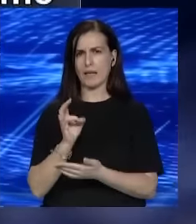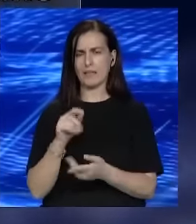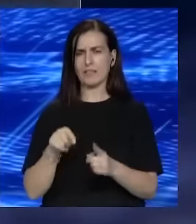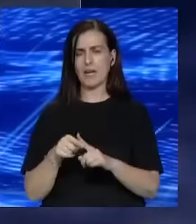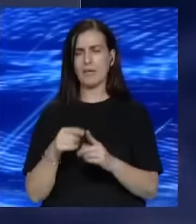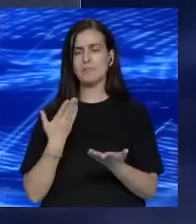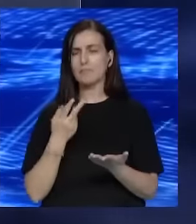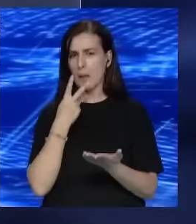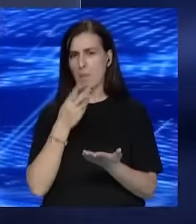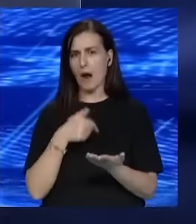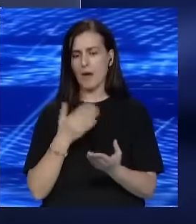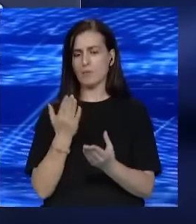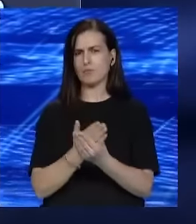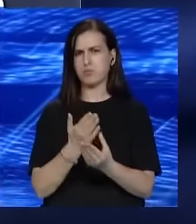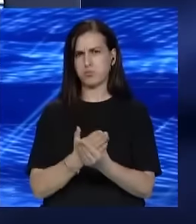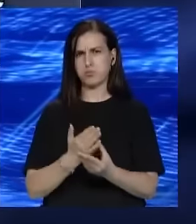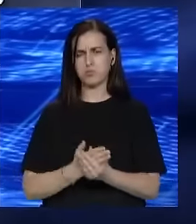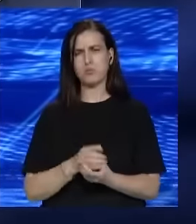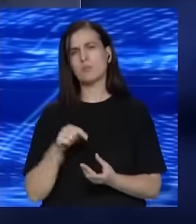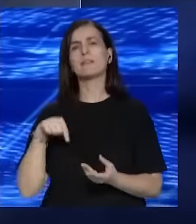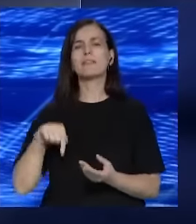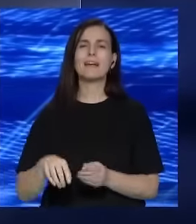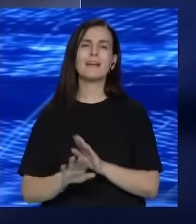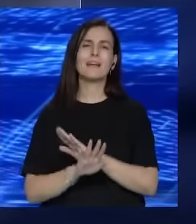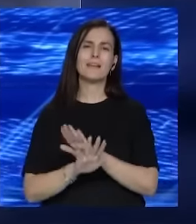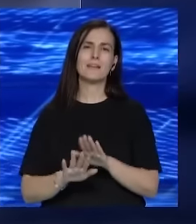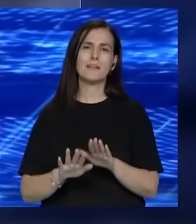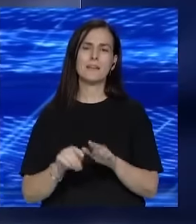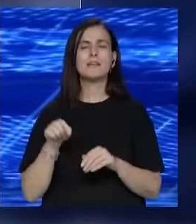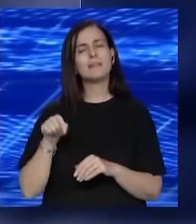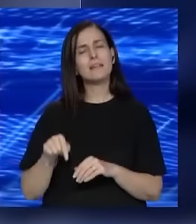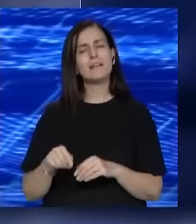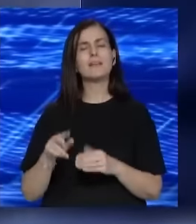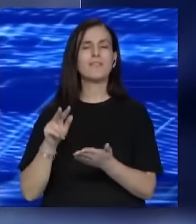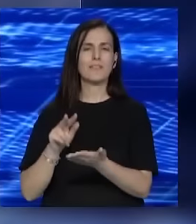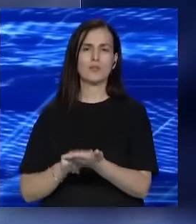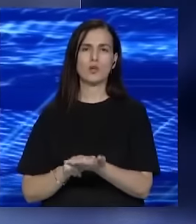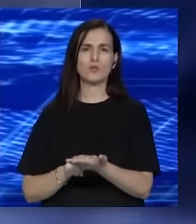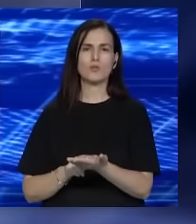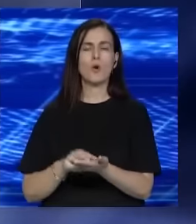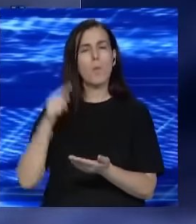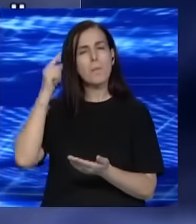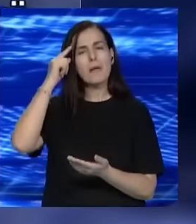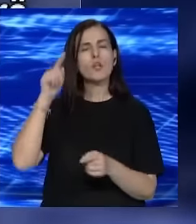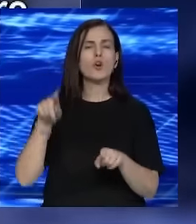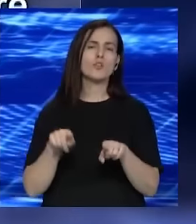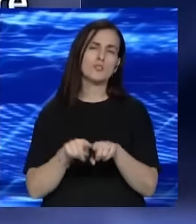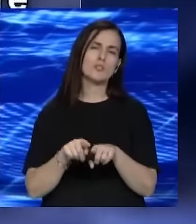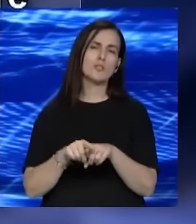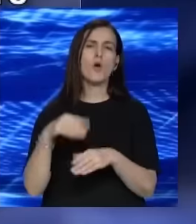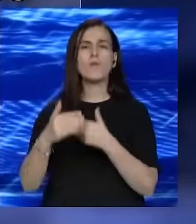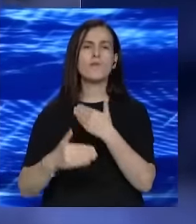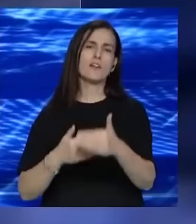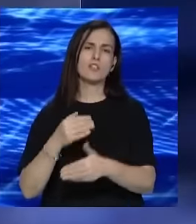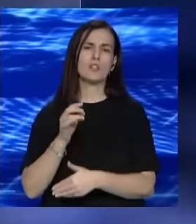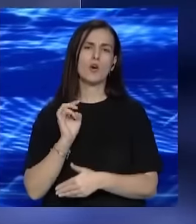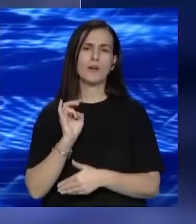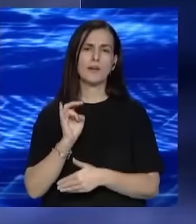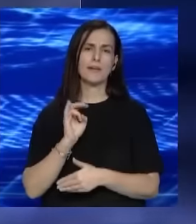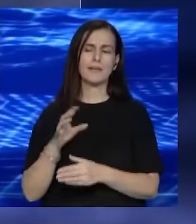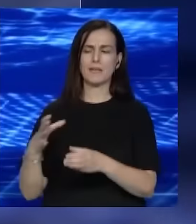fabrikime provash e dëshmish të rreme, nuk besoj se do të ndryshojë gjysendi në aktivitetin e kancerit të shpifjes që helmon për ditë më shumë